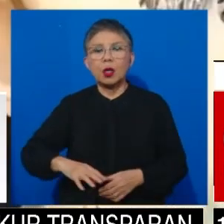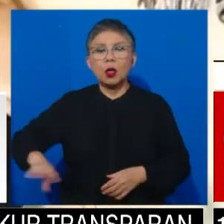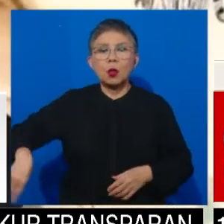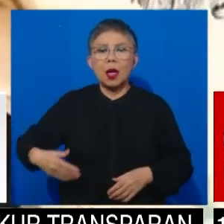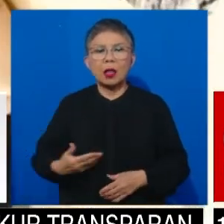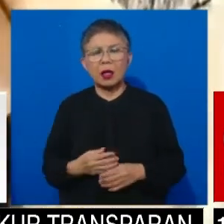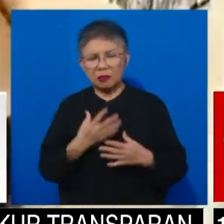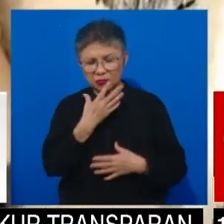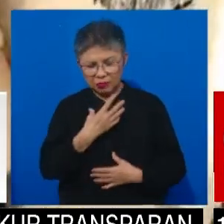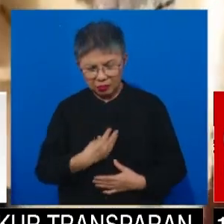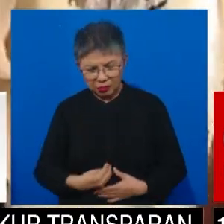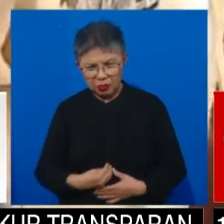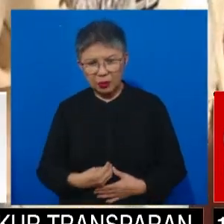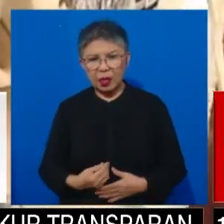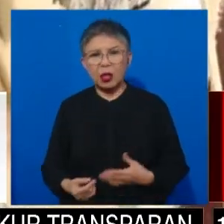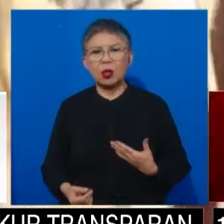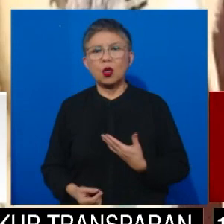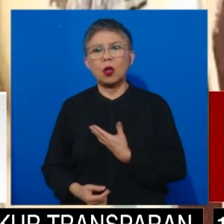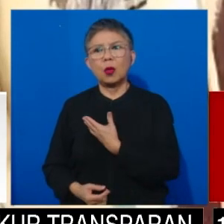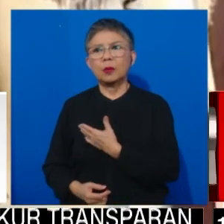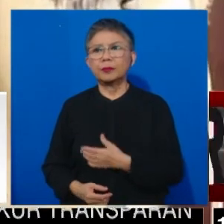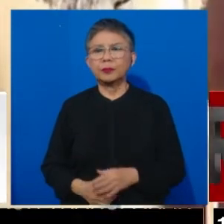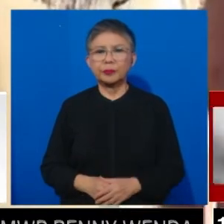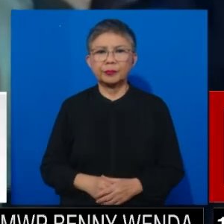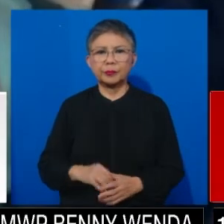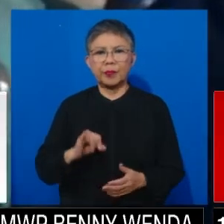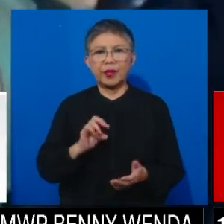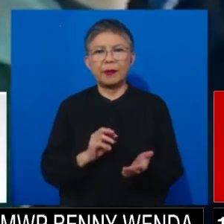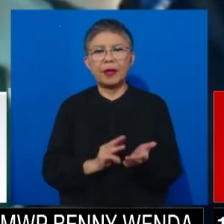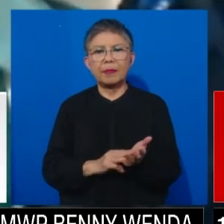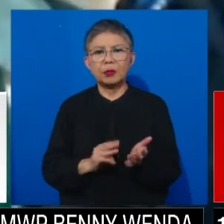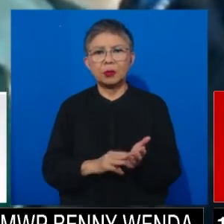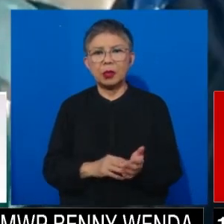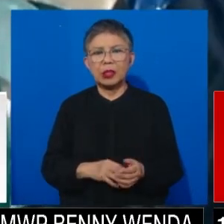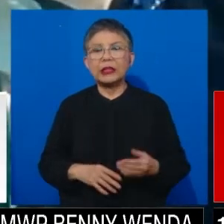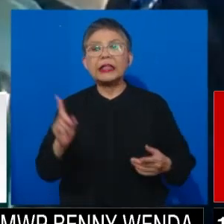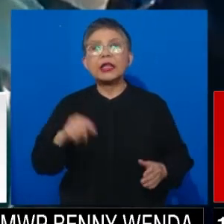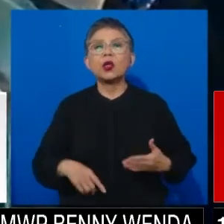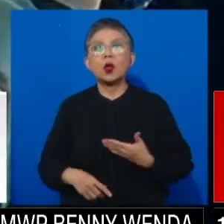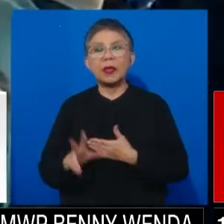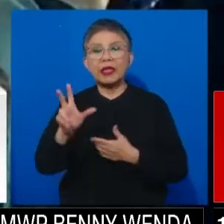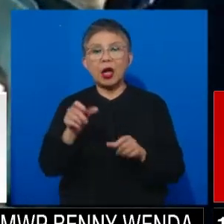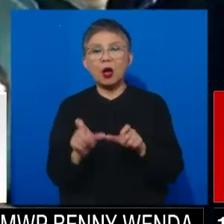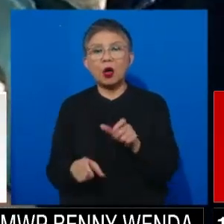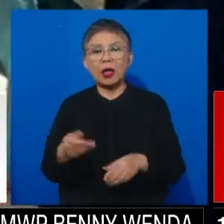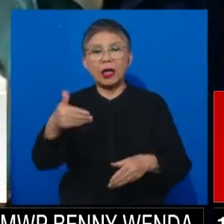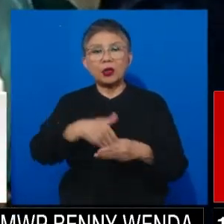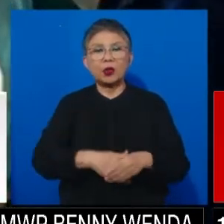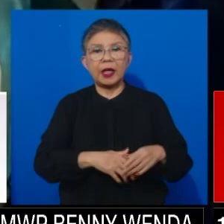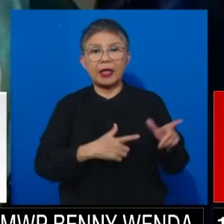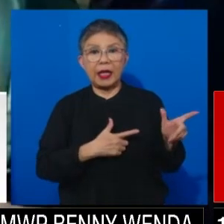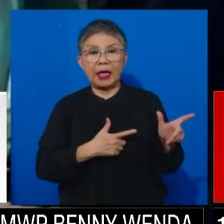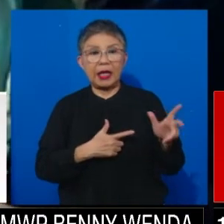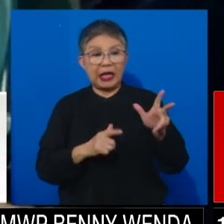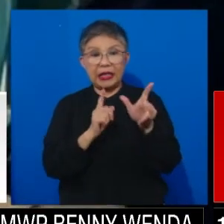Suasana duka masih menyelimuti rumah orang tua dari almarhum Imam Maskur, korban penganiayaan 3 oknum anggota TNI yang salah